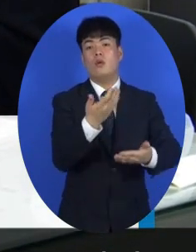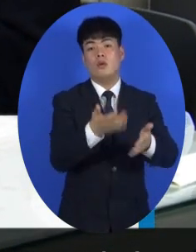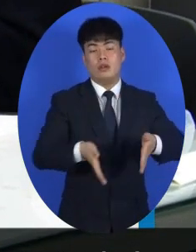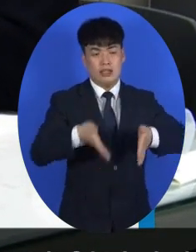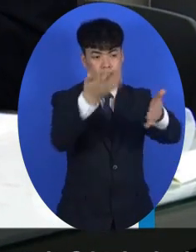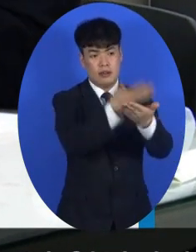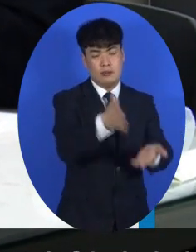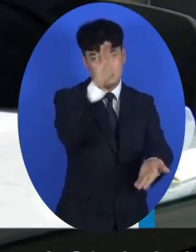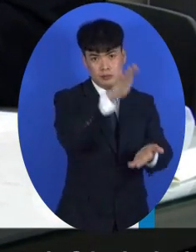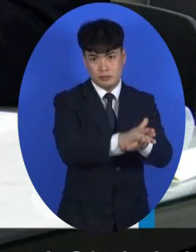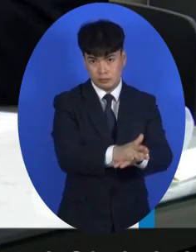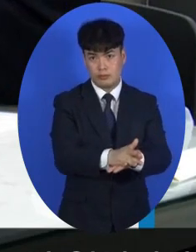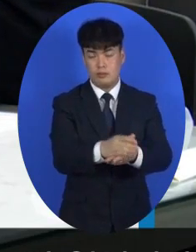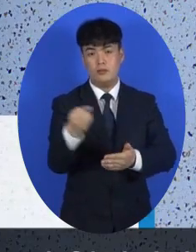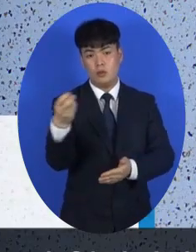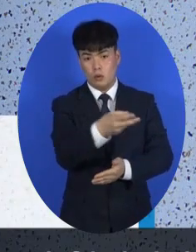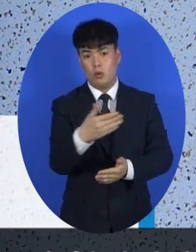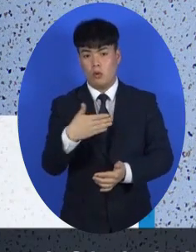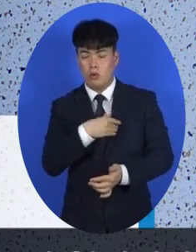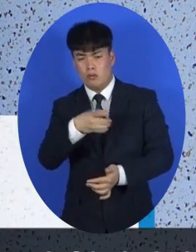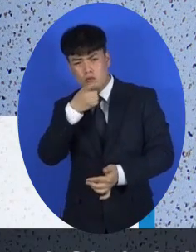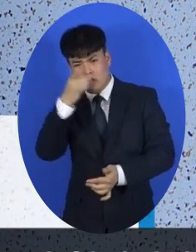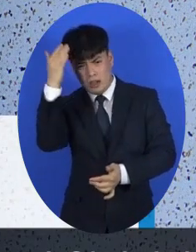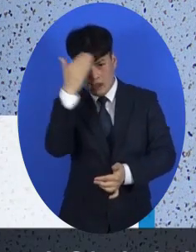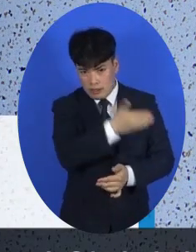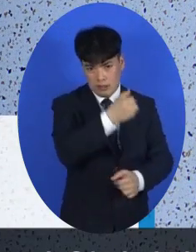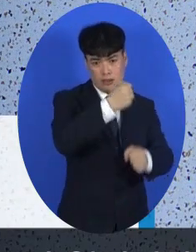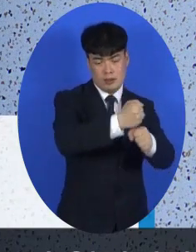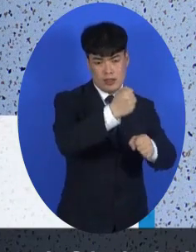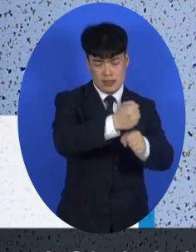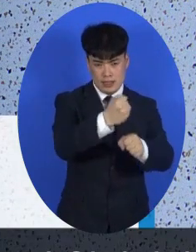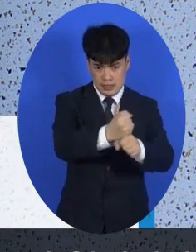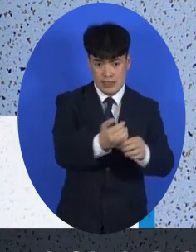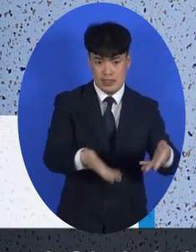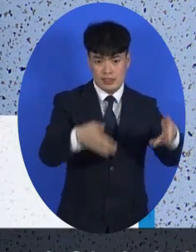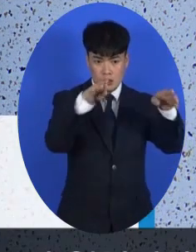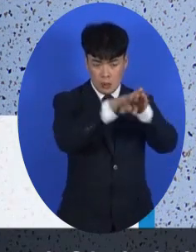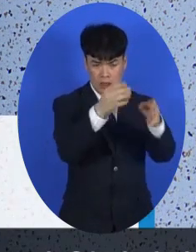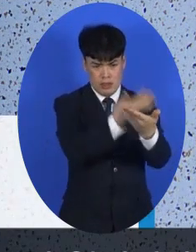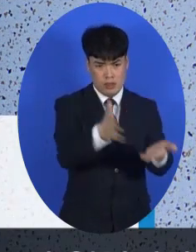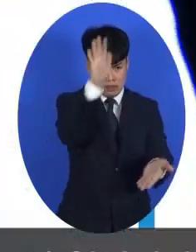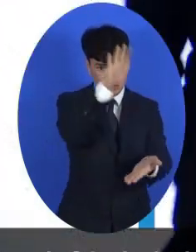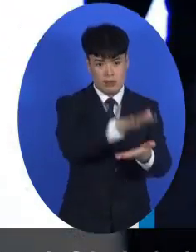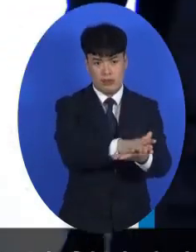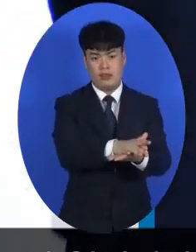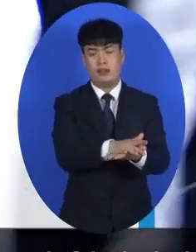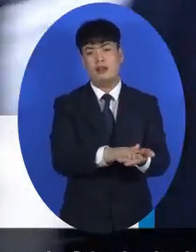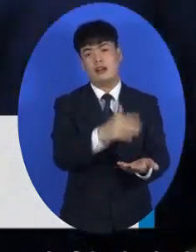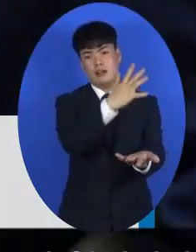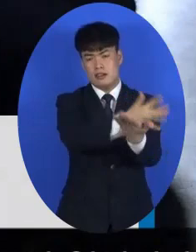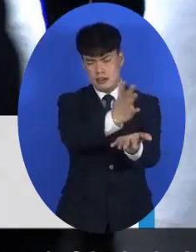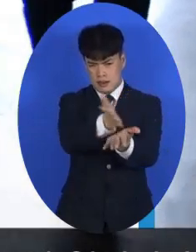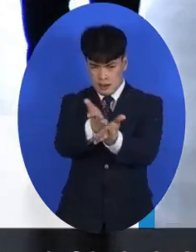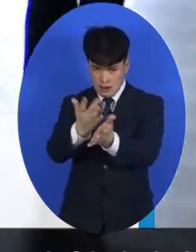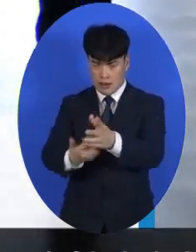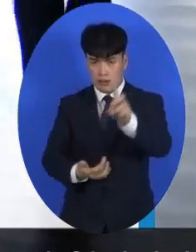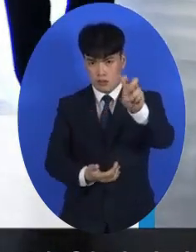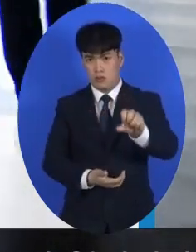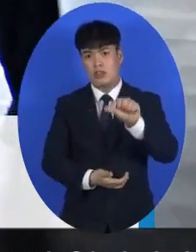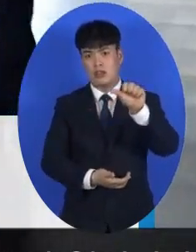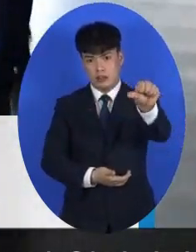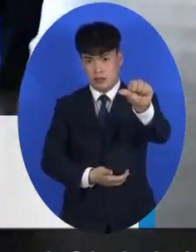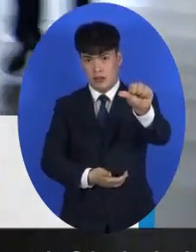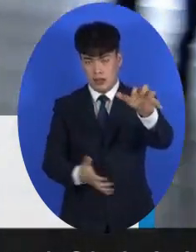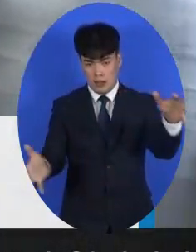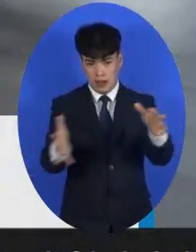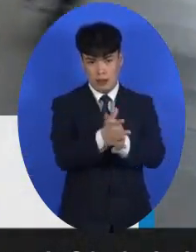진입도로 개설 100억 원, 천안 공공하수처리장 시설 현대화 65억 원 민간 투자 사업 등 25개 사업에